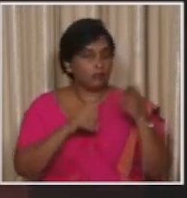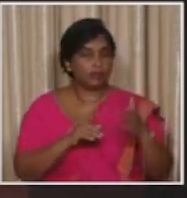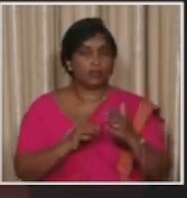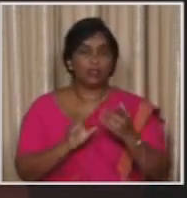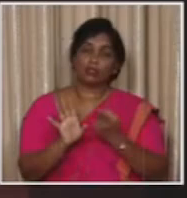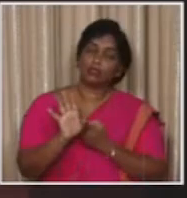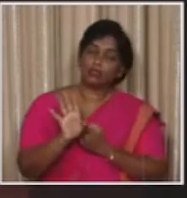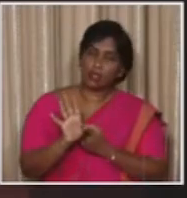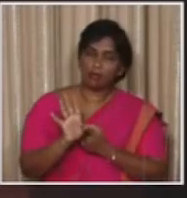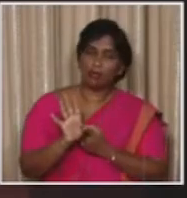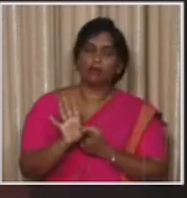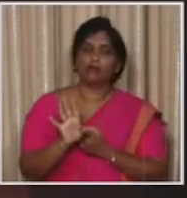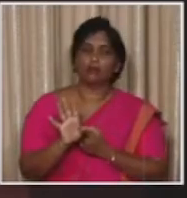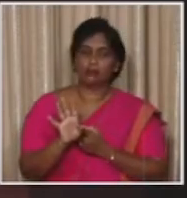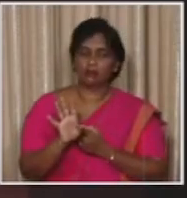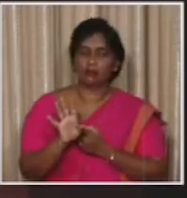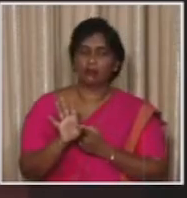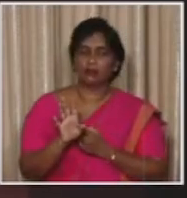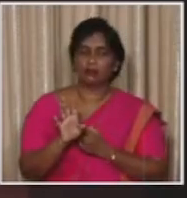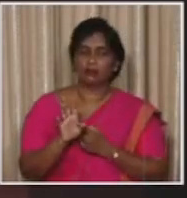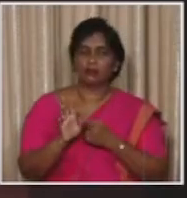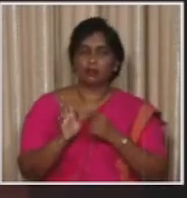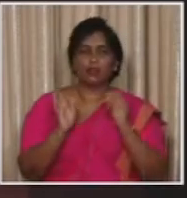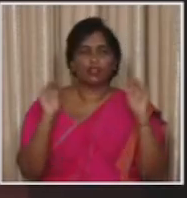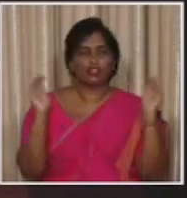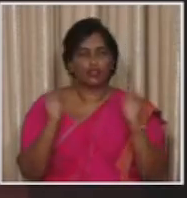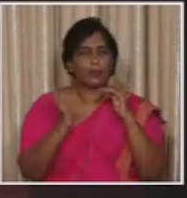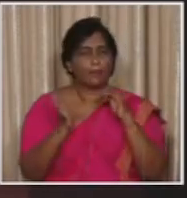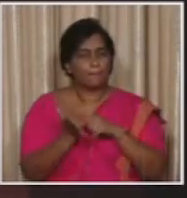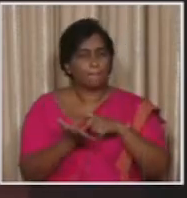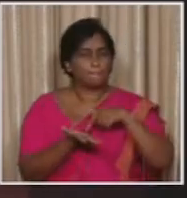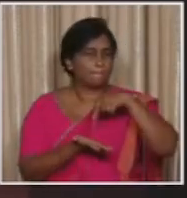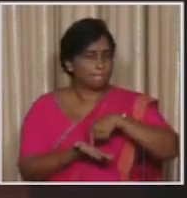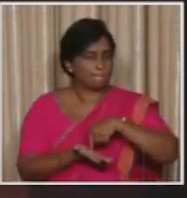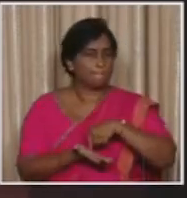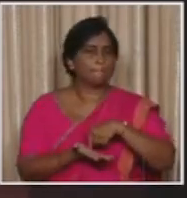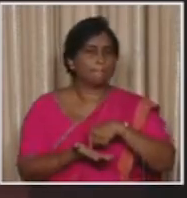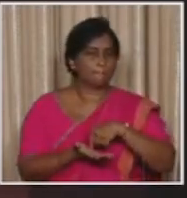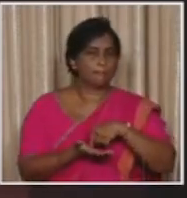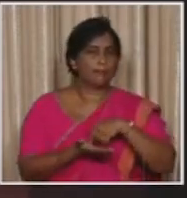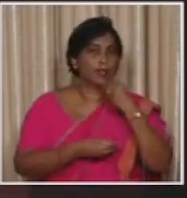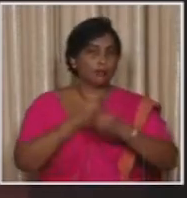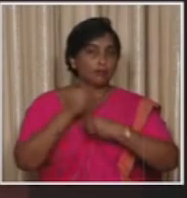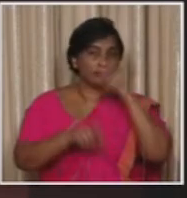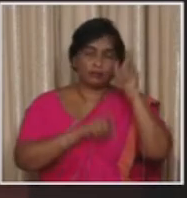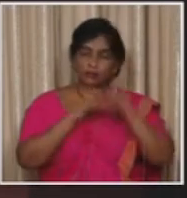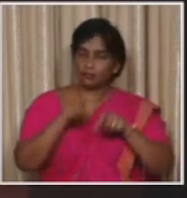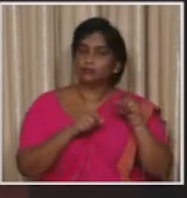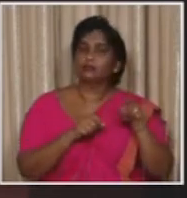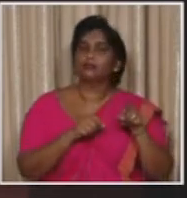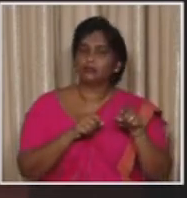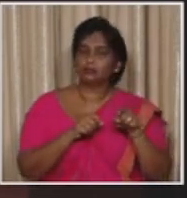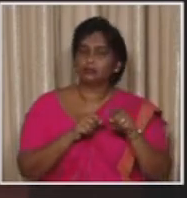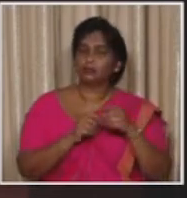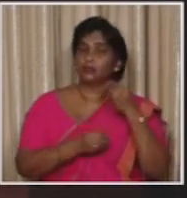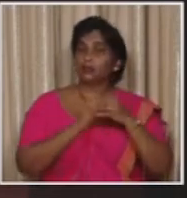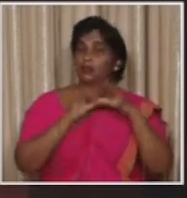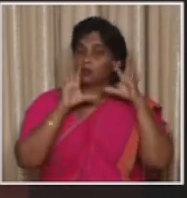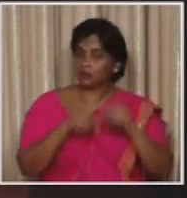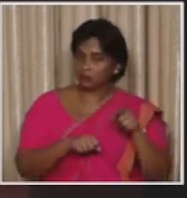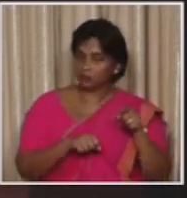තාරුණ්‍ය, ශුද්‍ර කුඩා මධ්‍ය පරිමාණයේ ව්‍යවසායිකින්